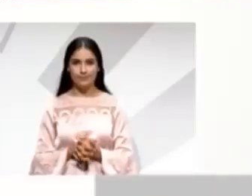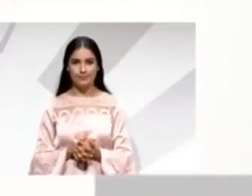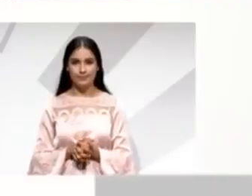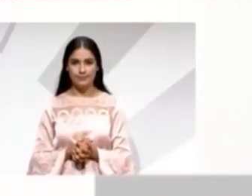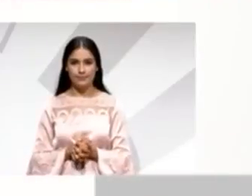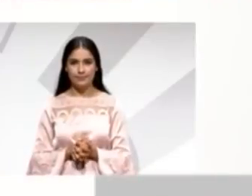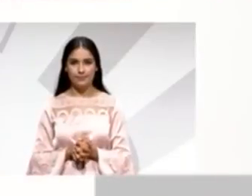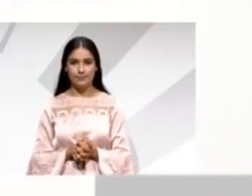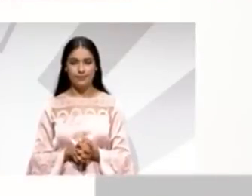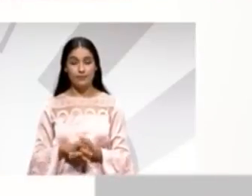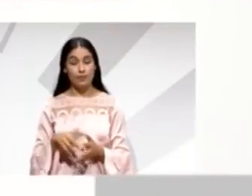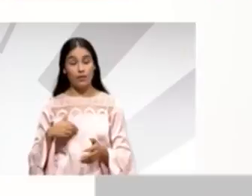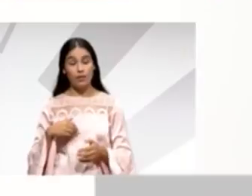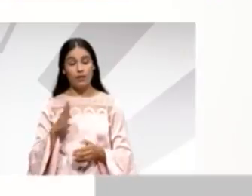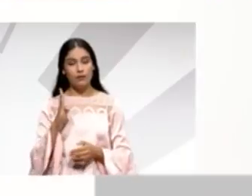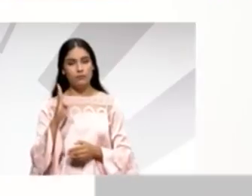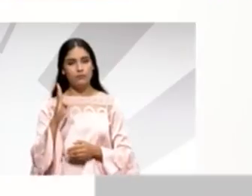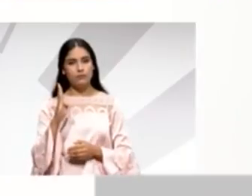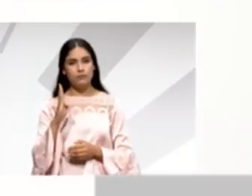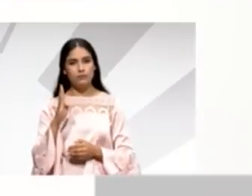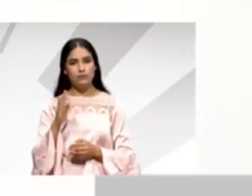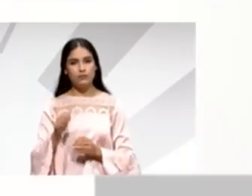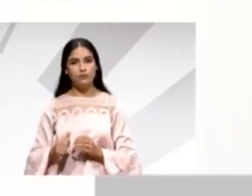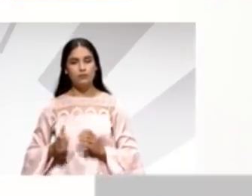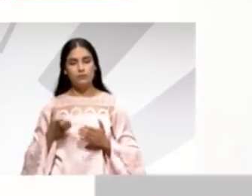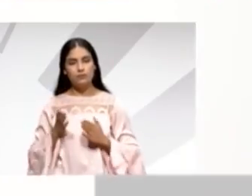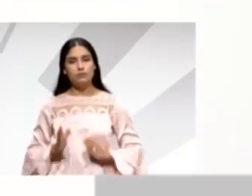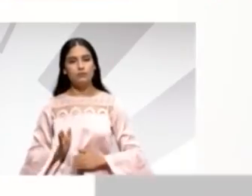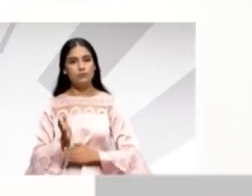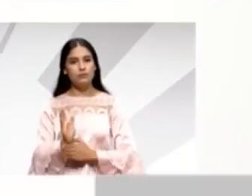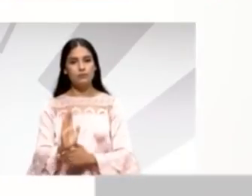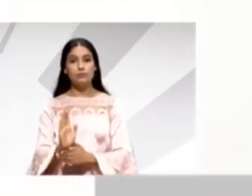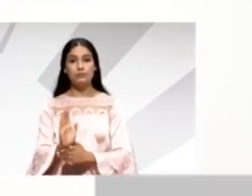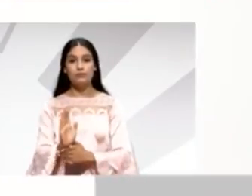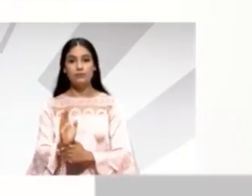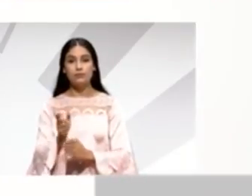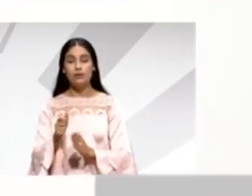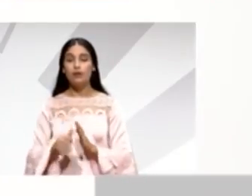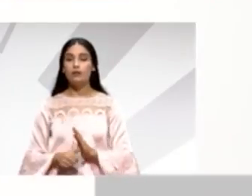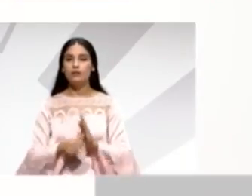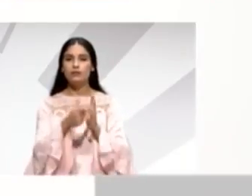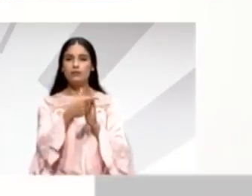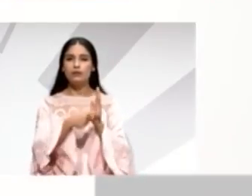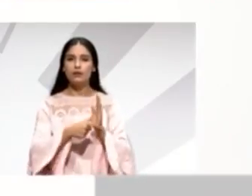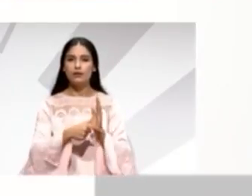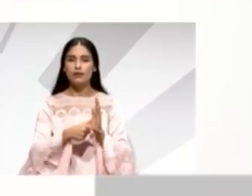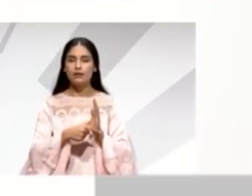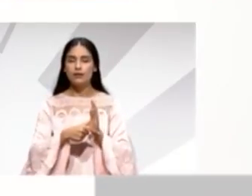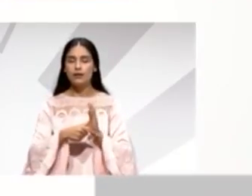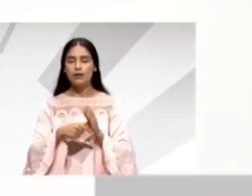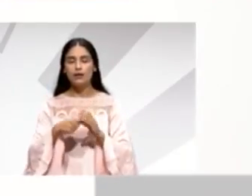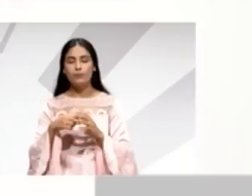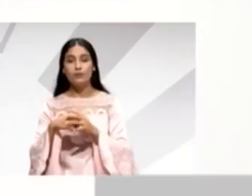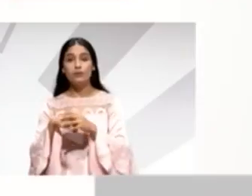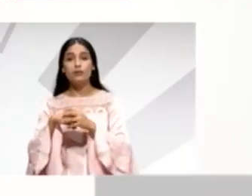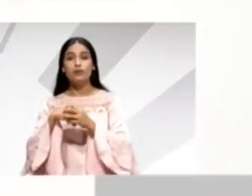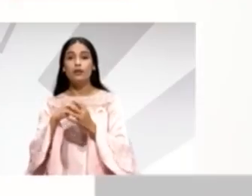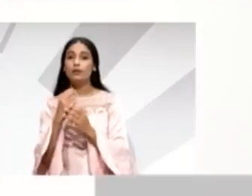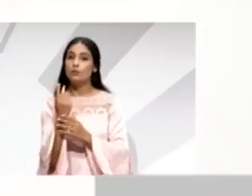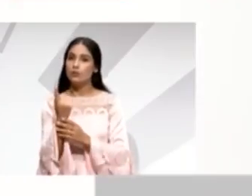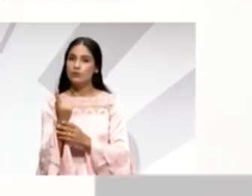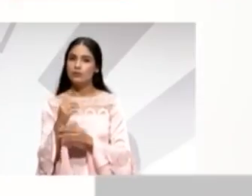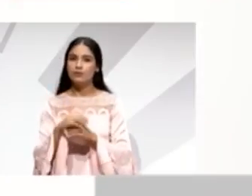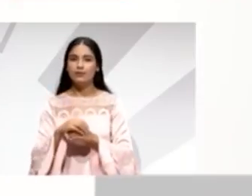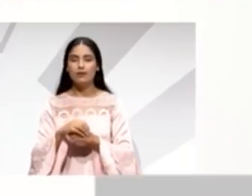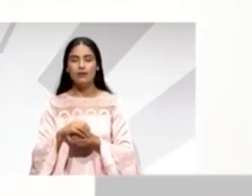انا بسالك لرئيس قائمه يد واحده على سقف واحد يد واحده رقم ثلاثه في القائمه يد واحده